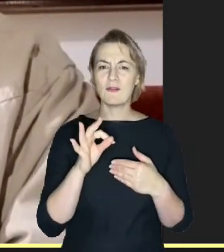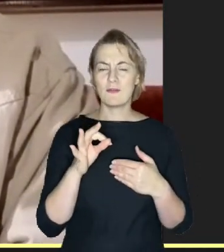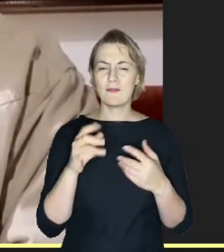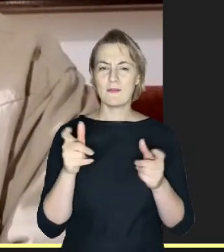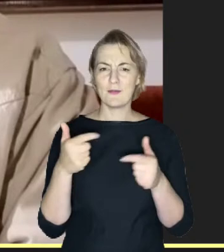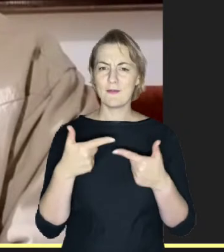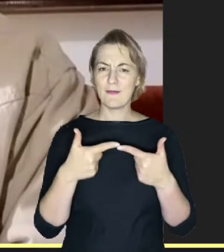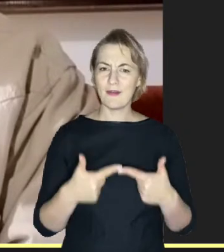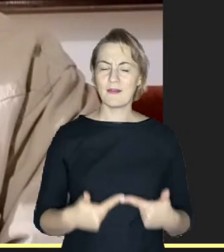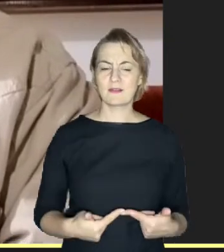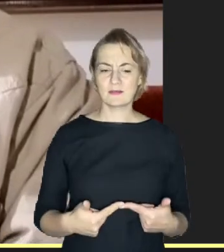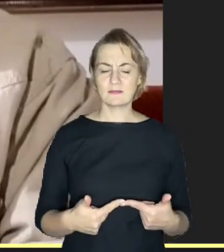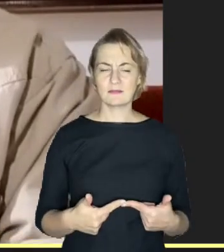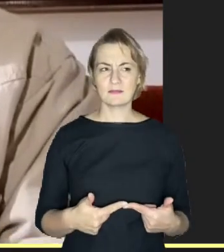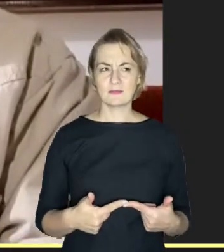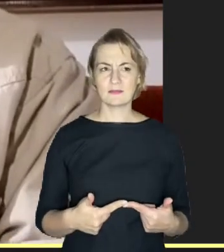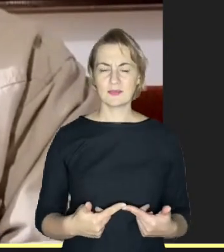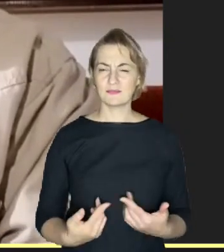siebie.